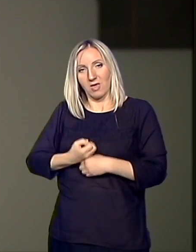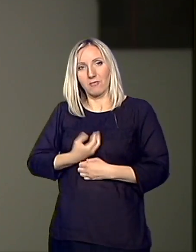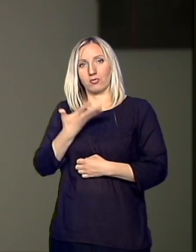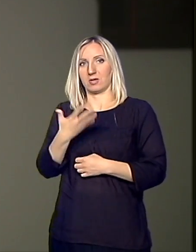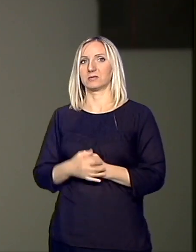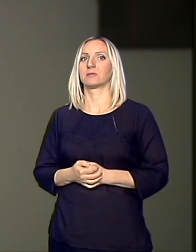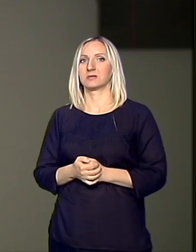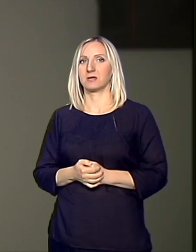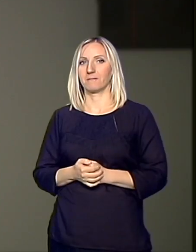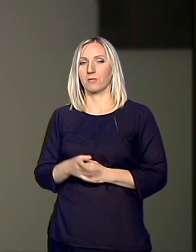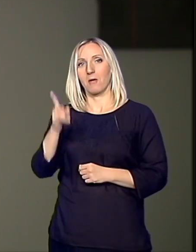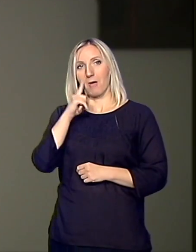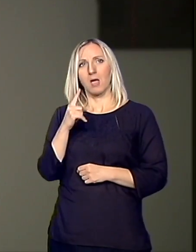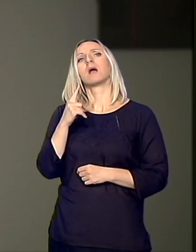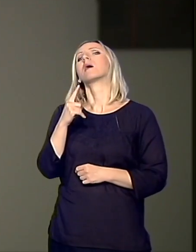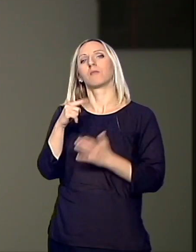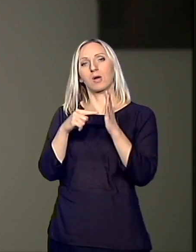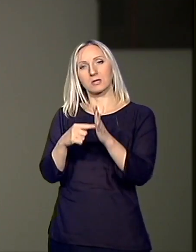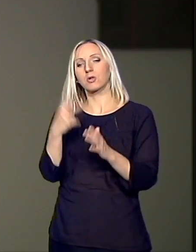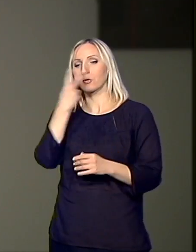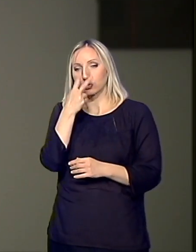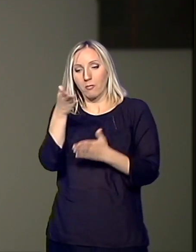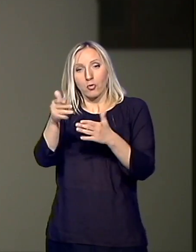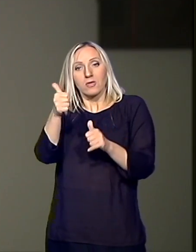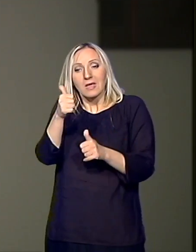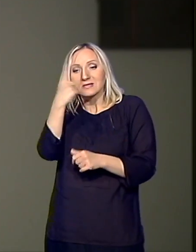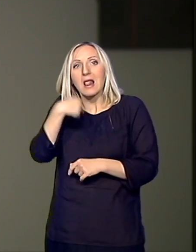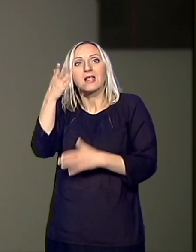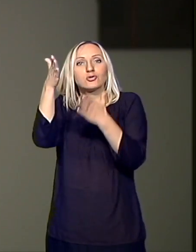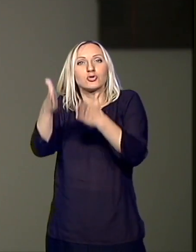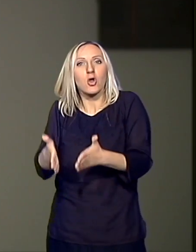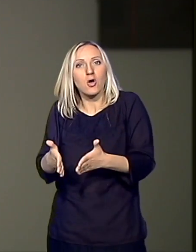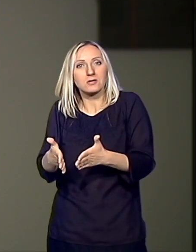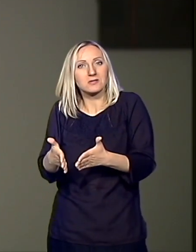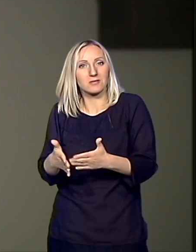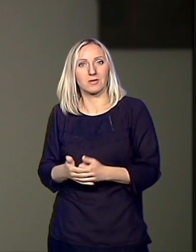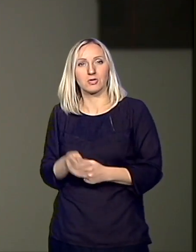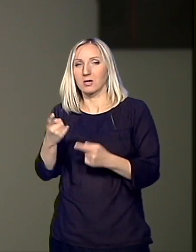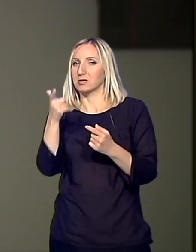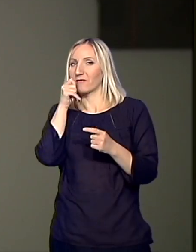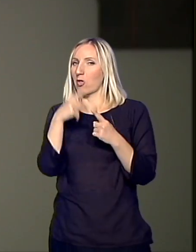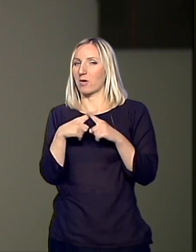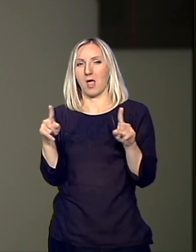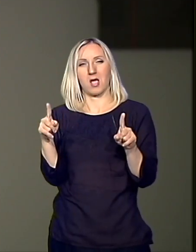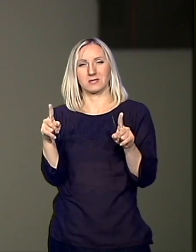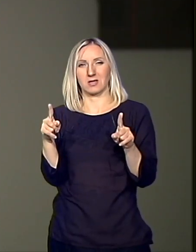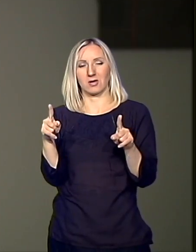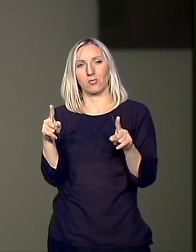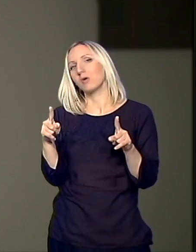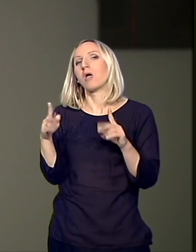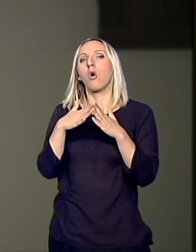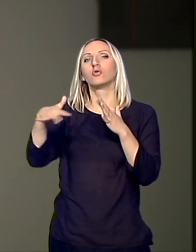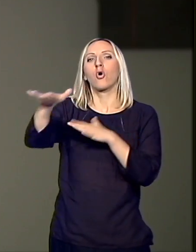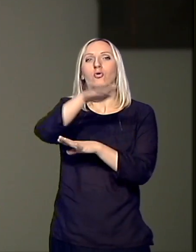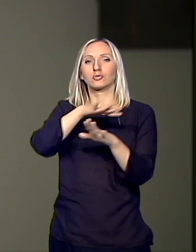ona podrazumeva da njen sin jeste biće, da on jeste ličnost, čime se bitno razlikuje od okruženja